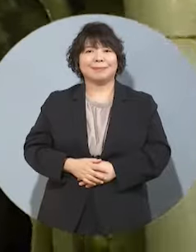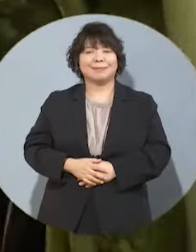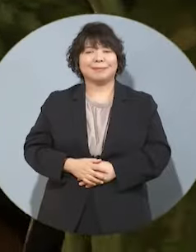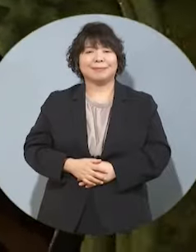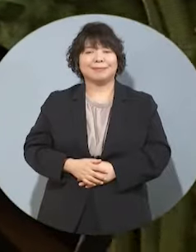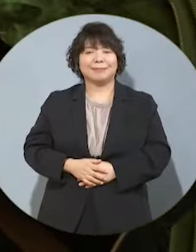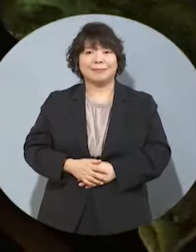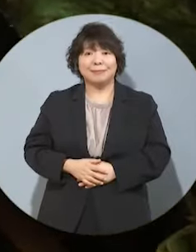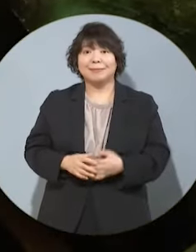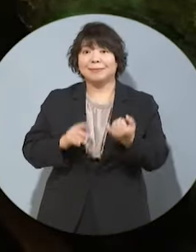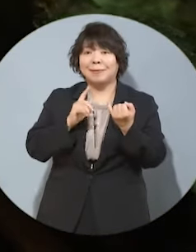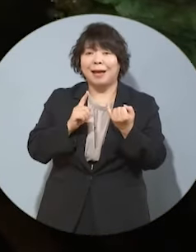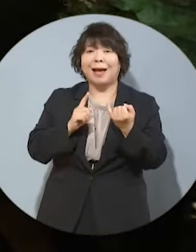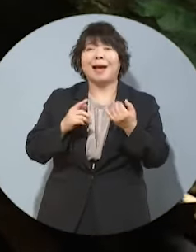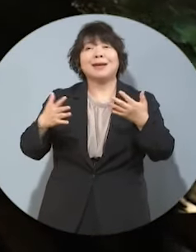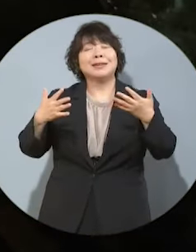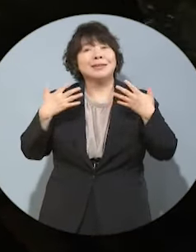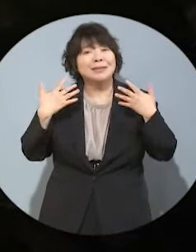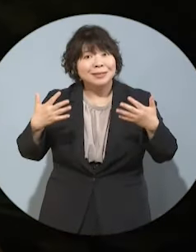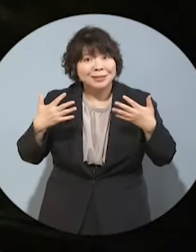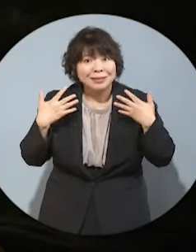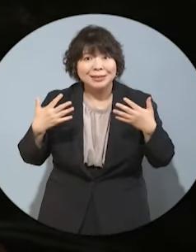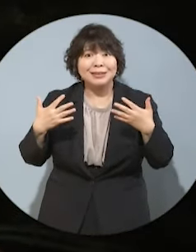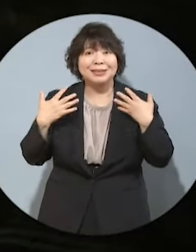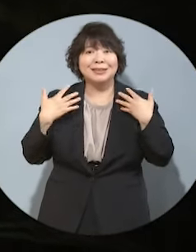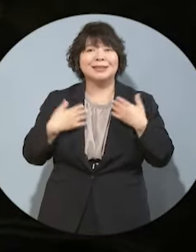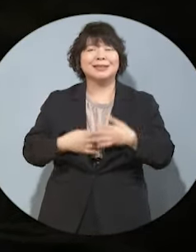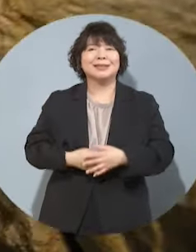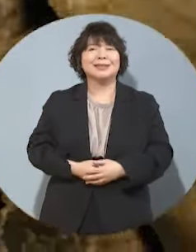もう涼しい、